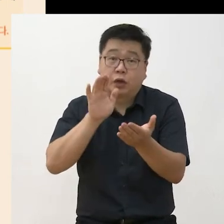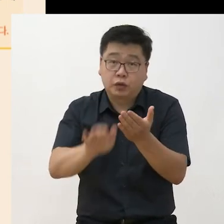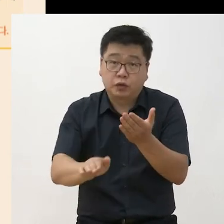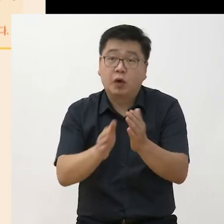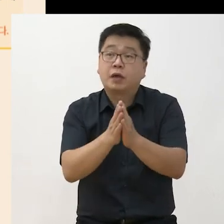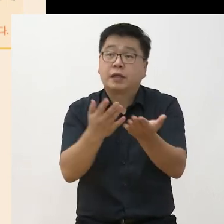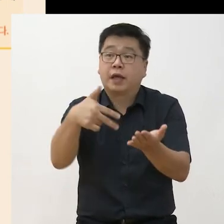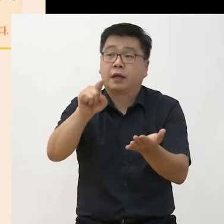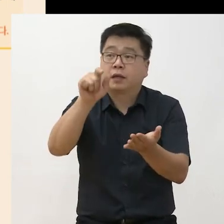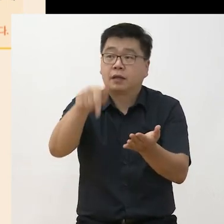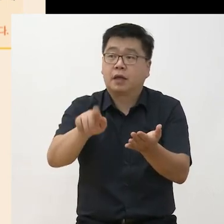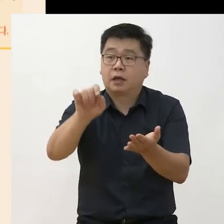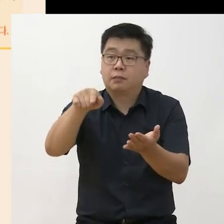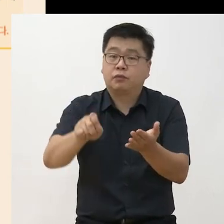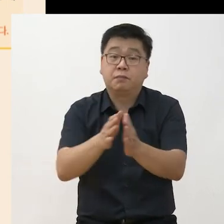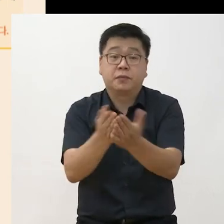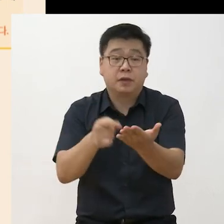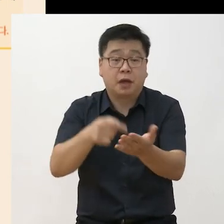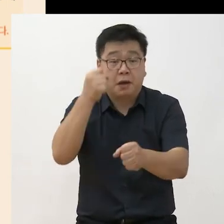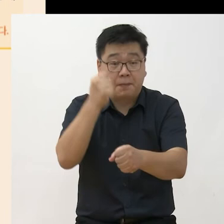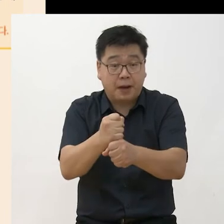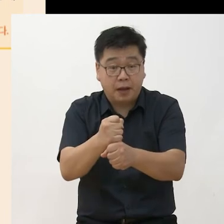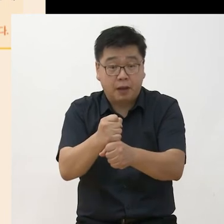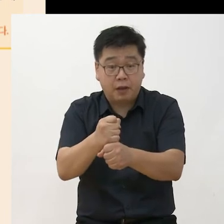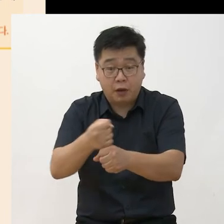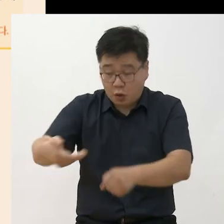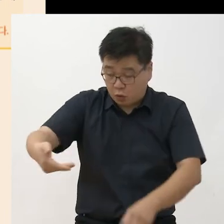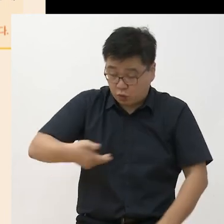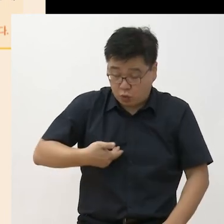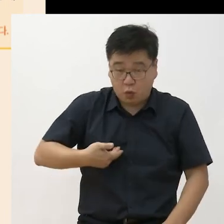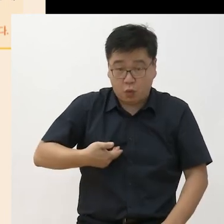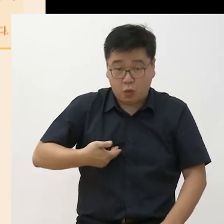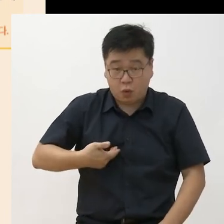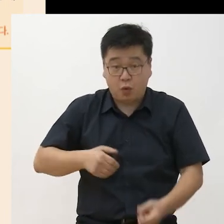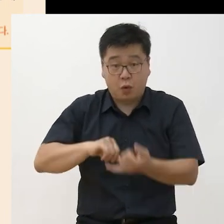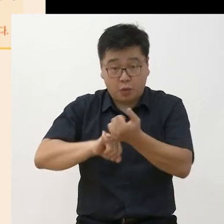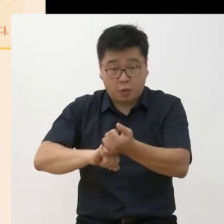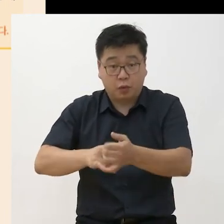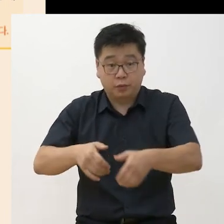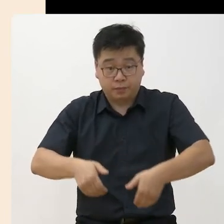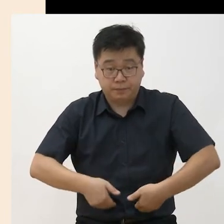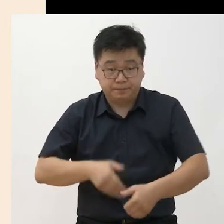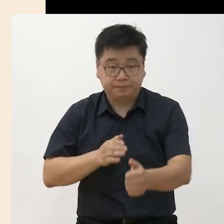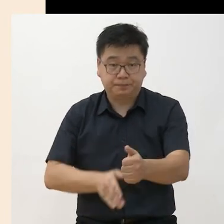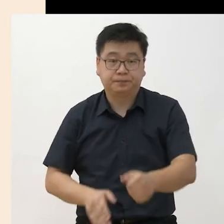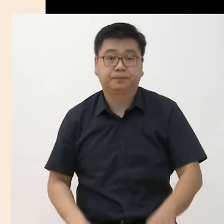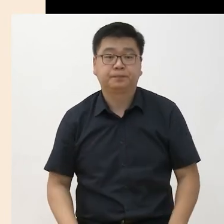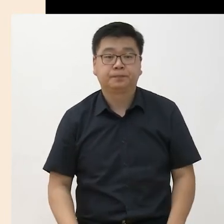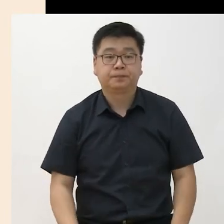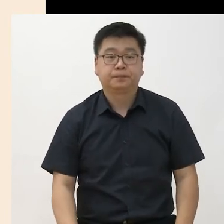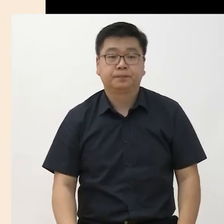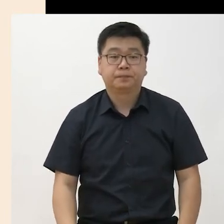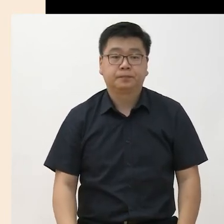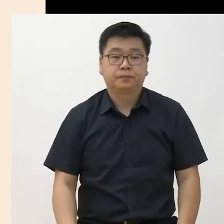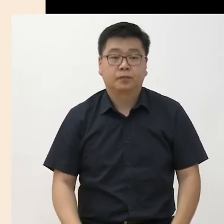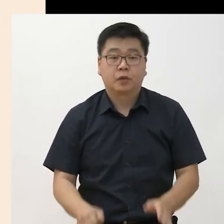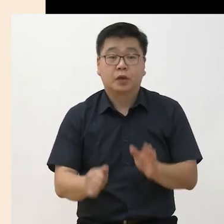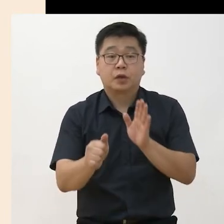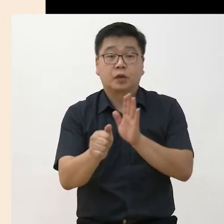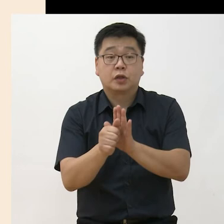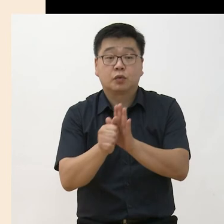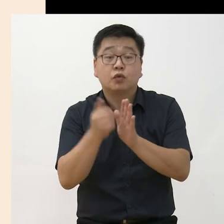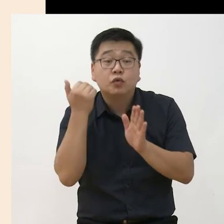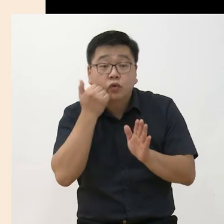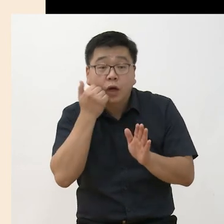작품집을 발간을 해서 그 성과 보고를 하셔야지 종료가 되는 그런 사업입니다. 그래서 참고해 주시면 되겠습니다. 예, 지원 신청